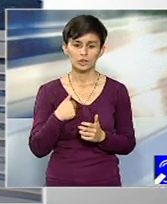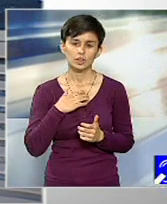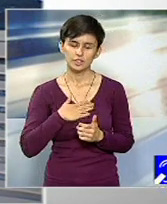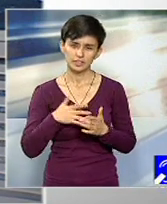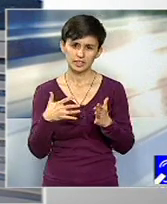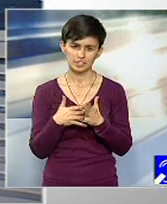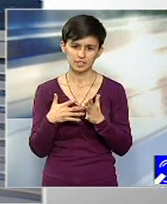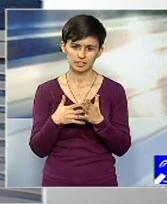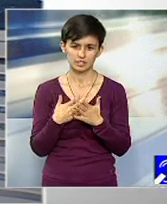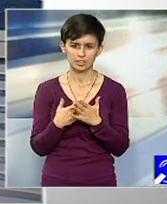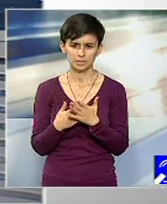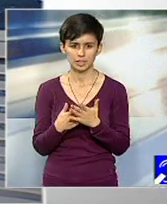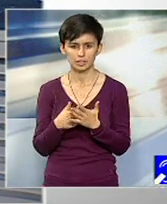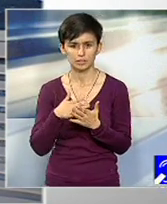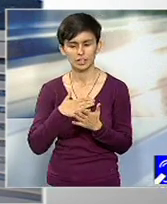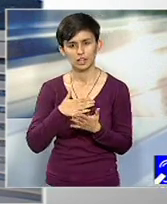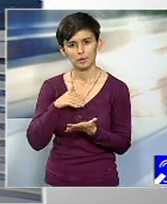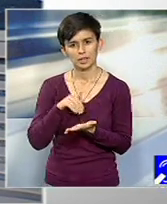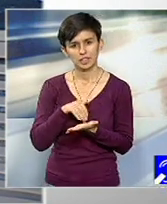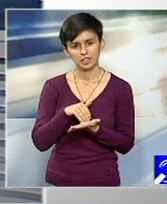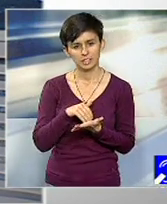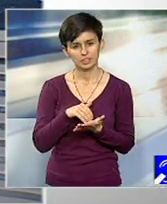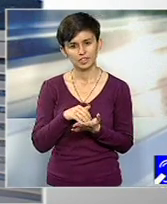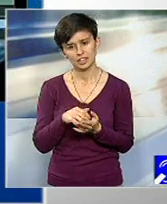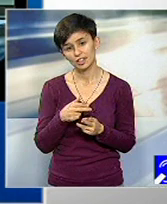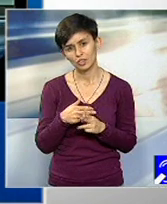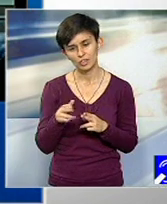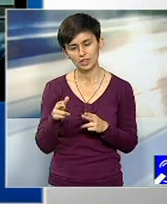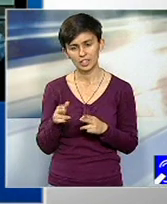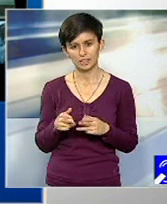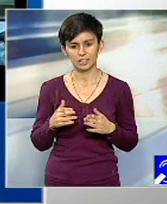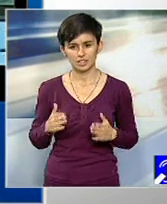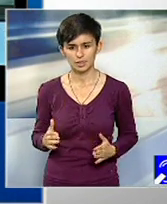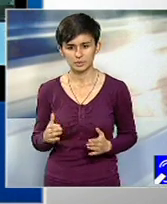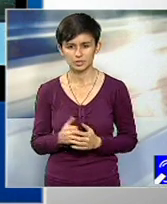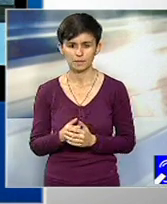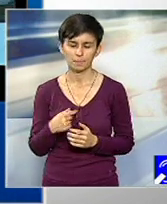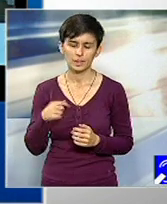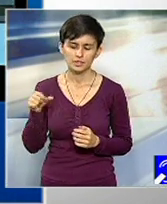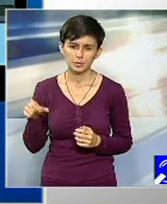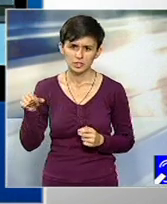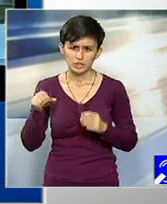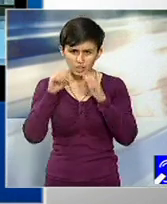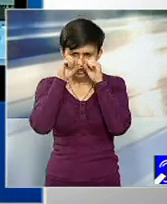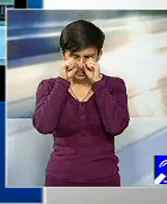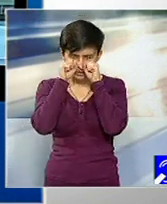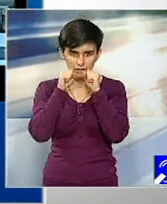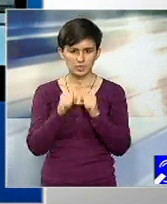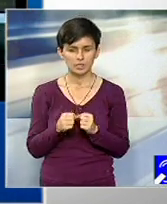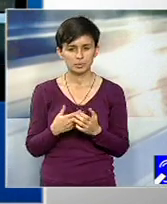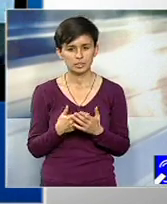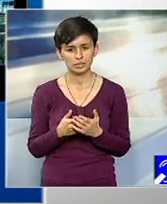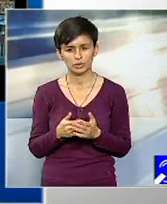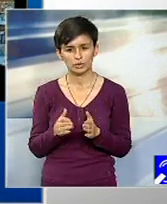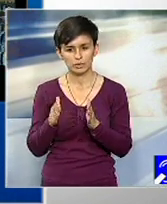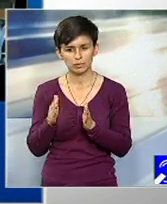dispozitiv pentru că parcă aș avea nevoie de o corectare de postură. Sunt persoanele cu deficiențe de vedere mai predispuse spre o poziție care nu